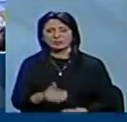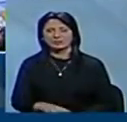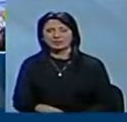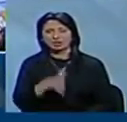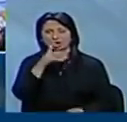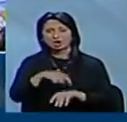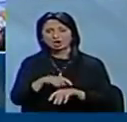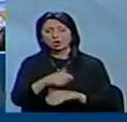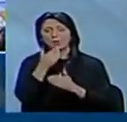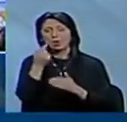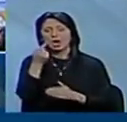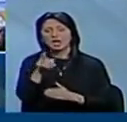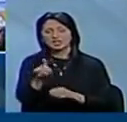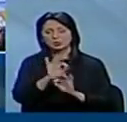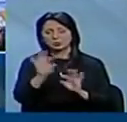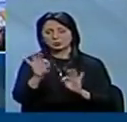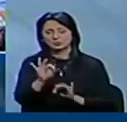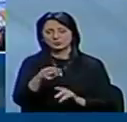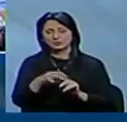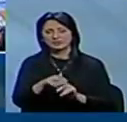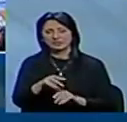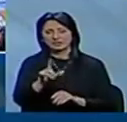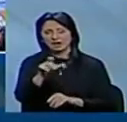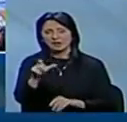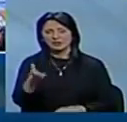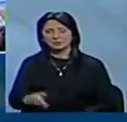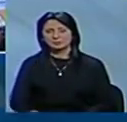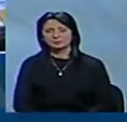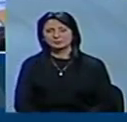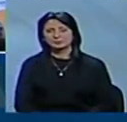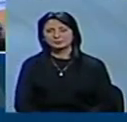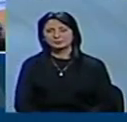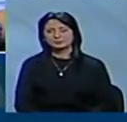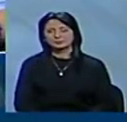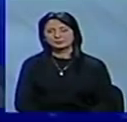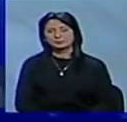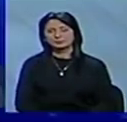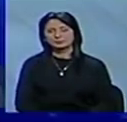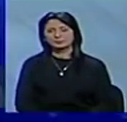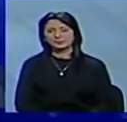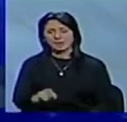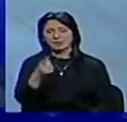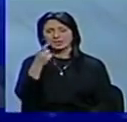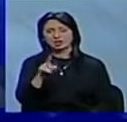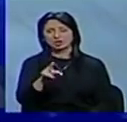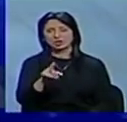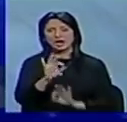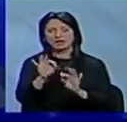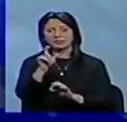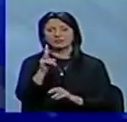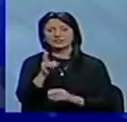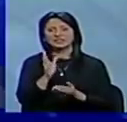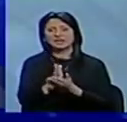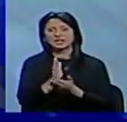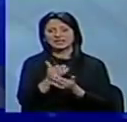დრო გვეწურება, ამიტომ ბოლო ერთი წუთი უნდა მოგცეთ იმისათვის, რომ მიმართოთ ამ მოქცევალს. რავი, სამეცოს გამოყენო მიმართო იმ ადამიანებს, რომლებიც